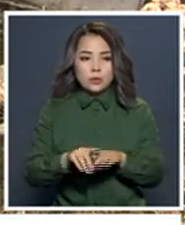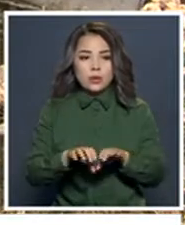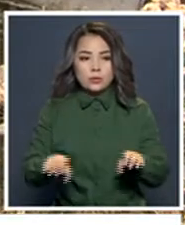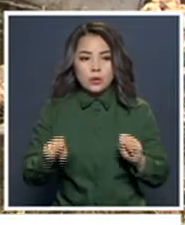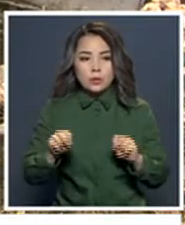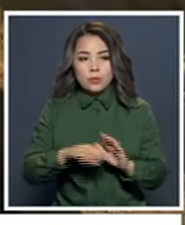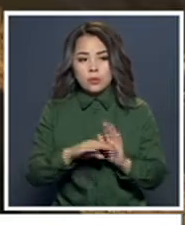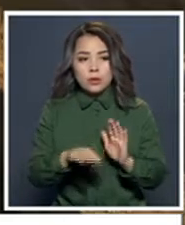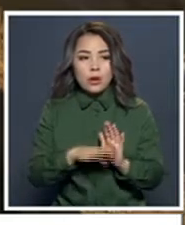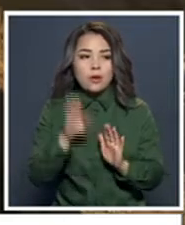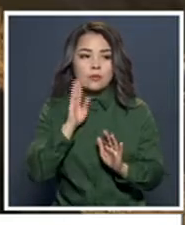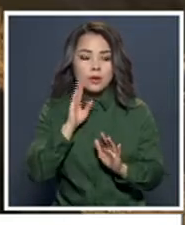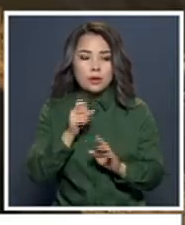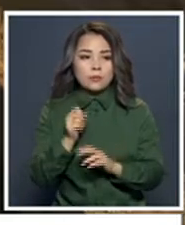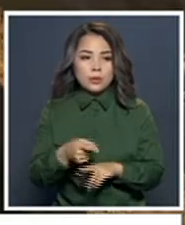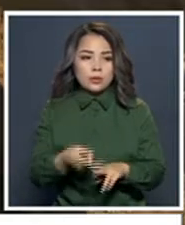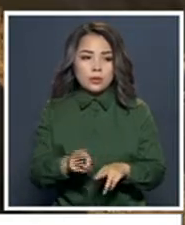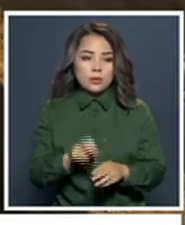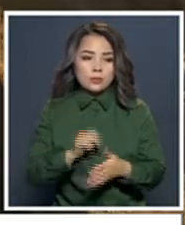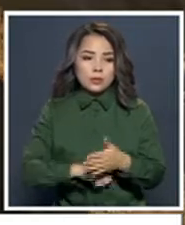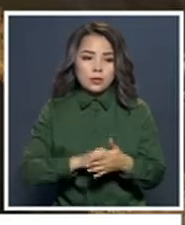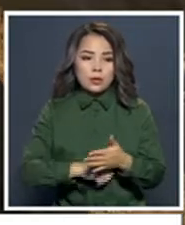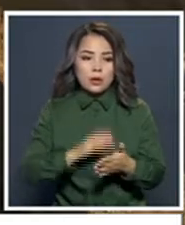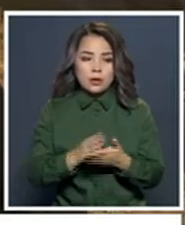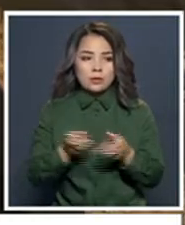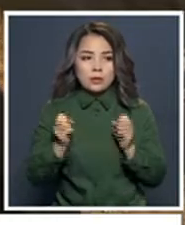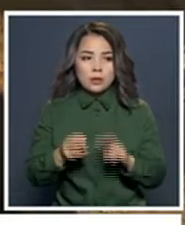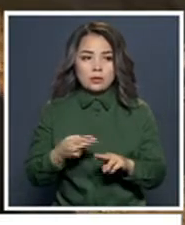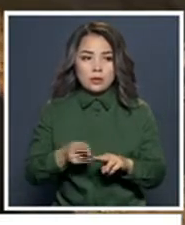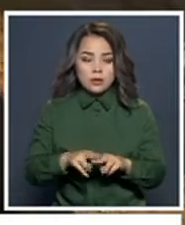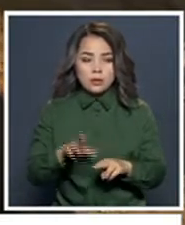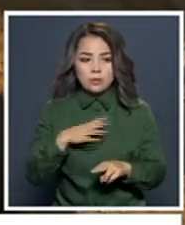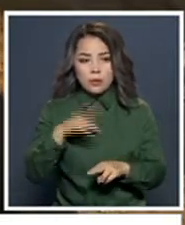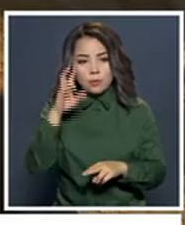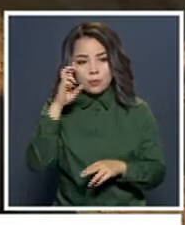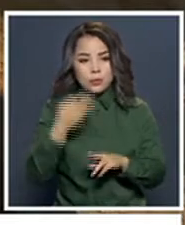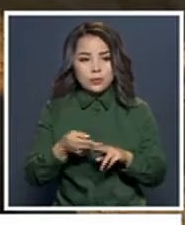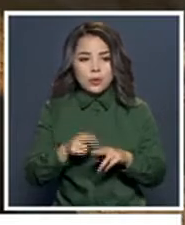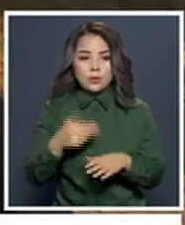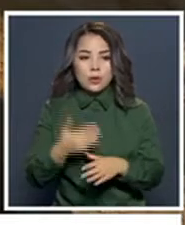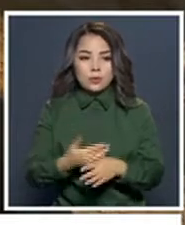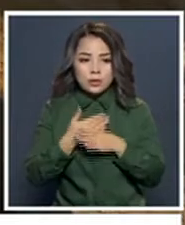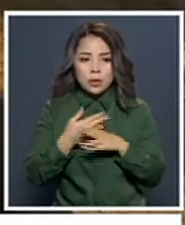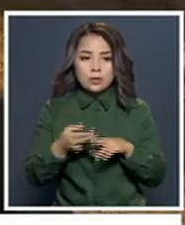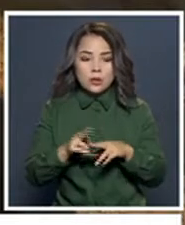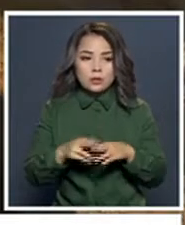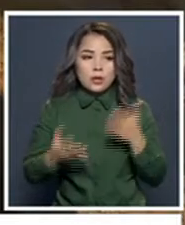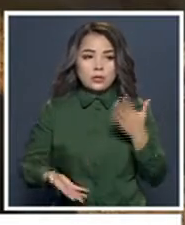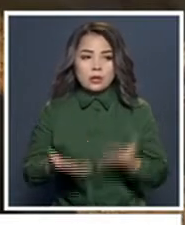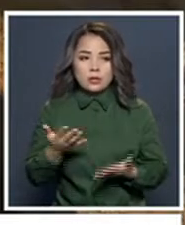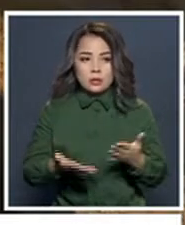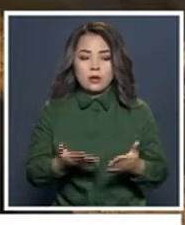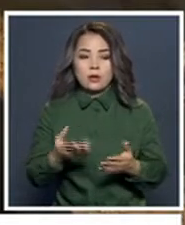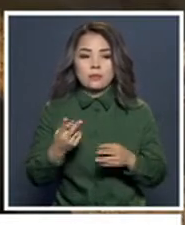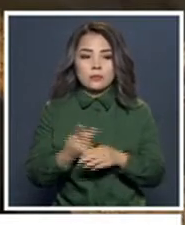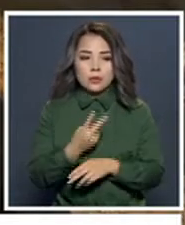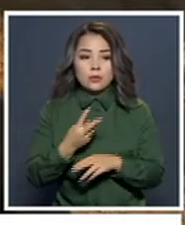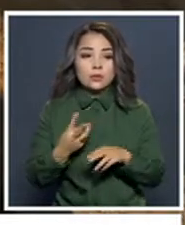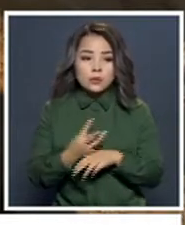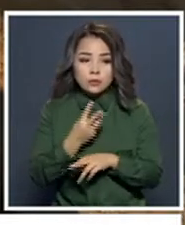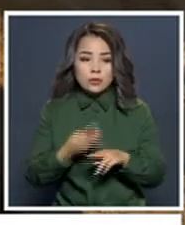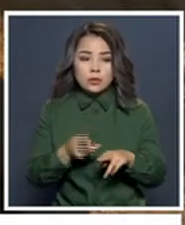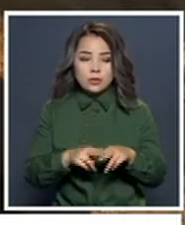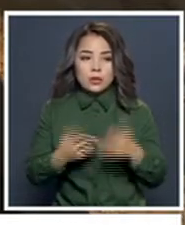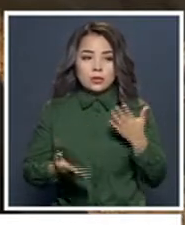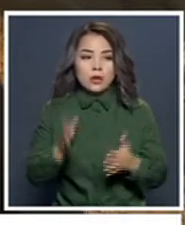де болуы мүмкін. Былайша айтқанда бір Құдайдың құдіретімен аман қалдық десек болады. Енді үшінші рет құласа біздің аман қалатынымызға ешқандай кепілдік жоқ. Шын